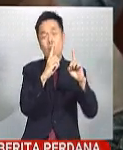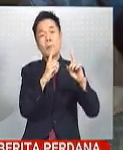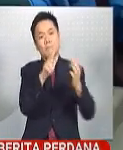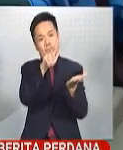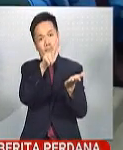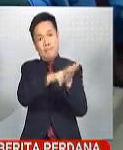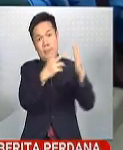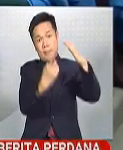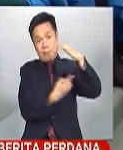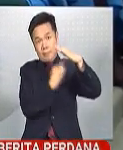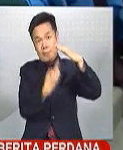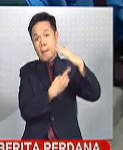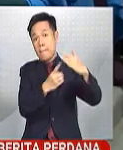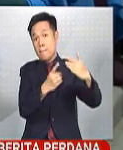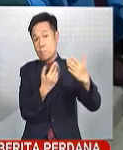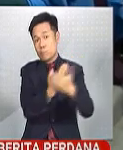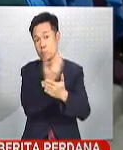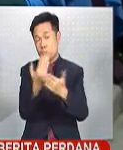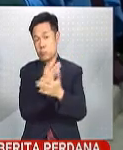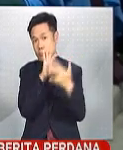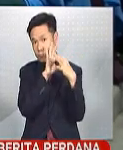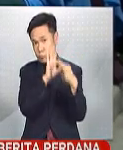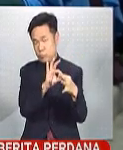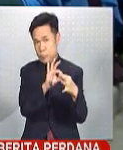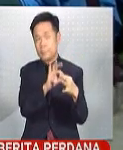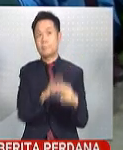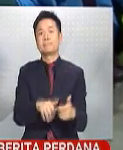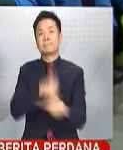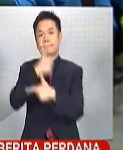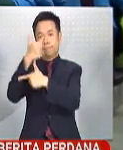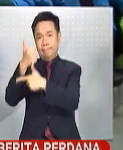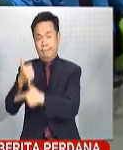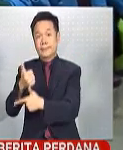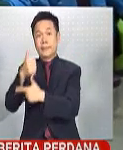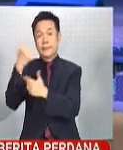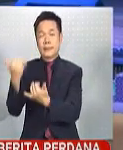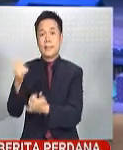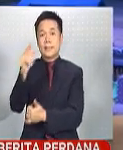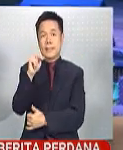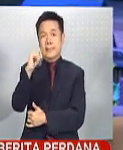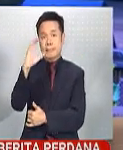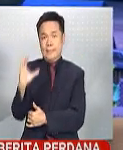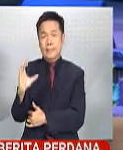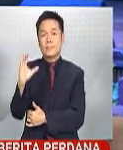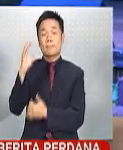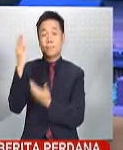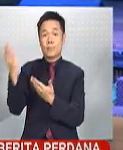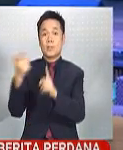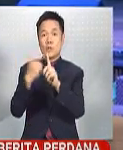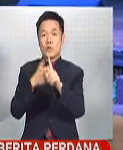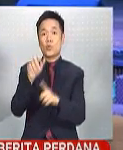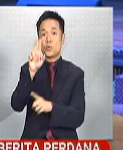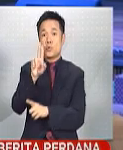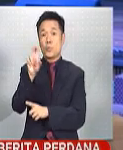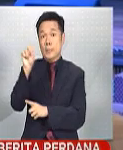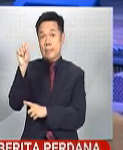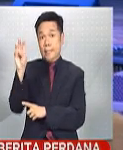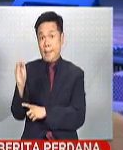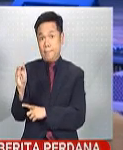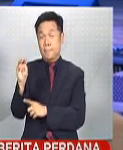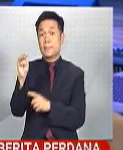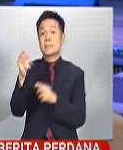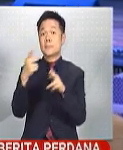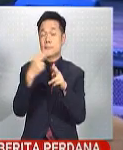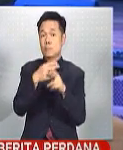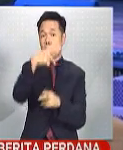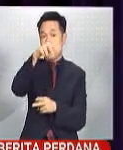baharu kedua-dua kementerian. Menurut Timbalan Naib Chancellor Kelestarian dan Pembangunan Institusi Universiti Sains Malaysia,